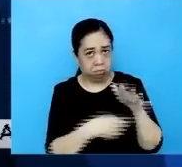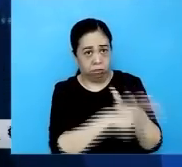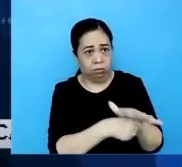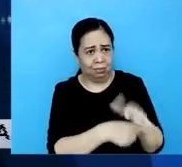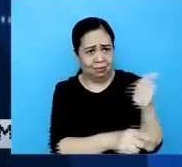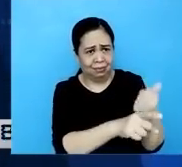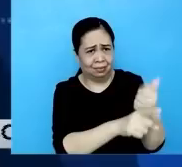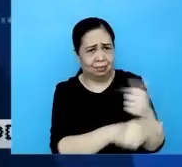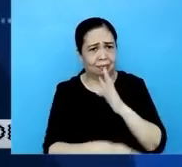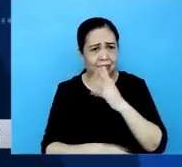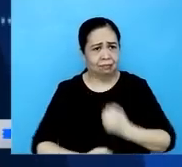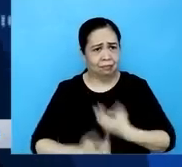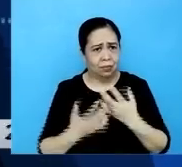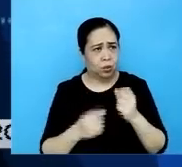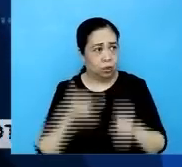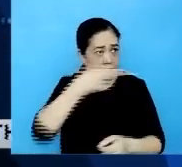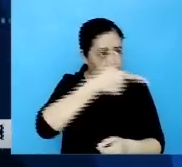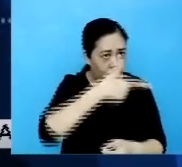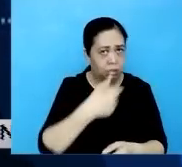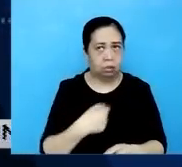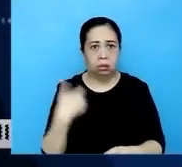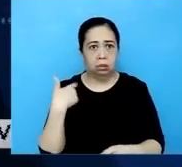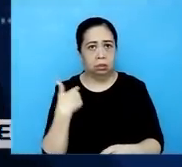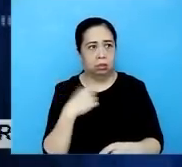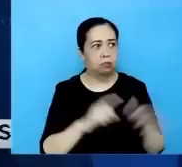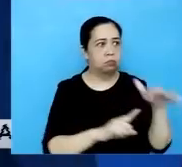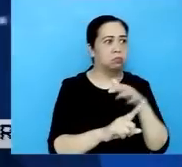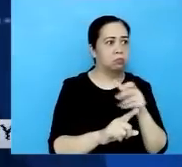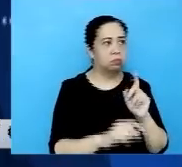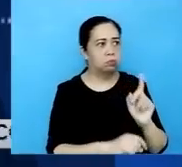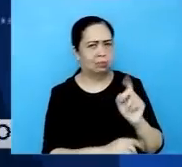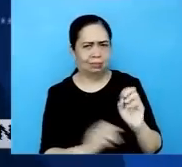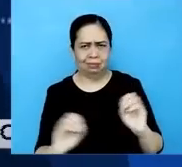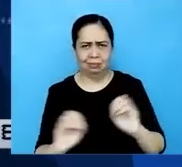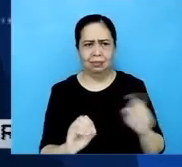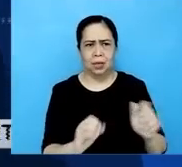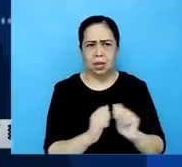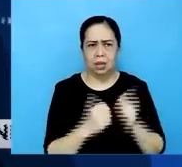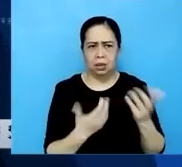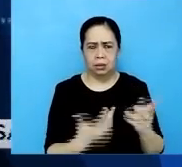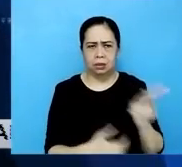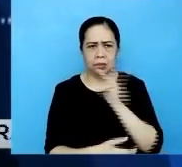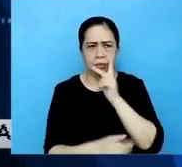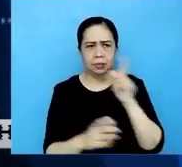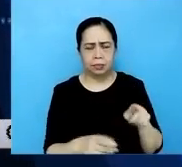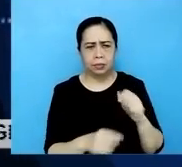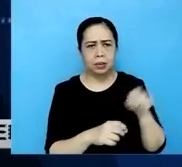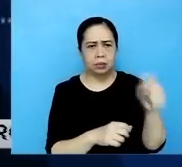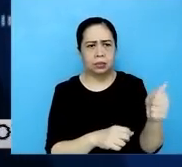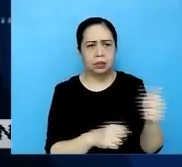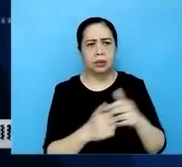nag-iisa. Wala namang nakatutok na barel, wala namang umaaligid-aligid sa kanya. No? Privado yung pag-uusap namin, nakasama isa pang nakaupong senator